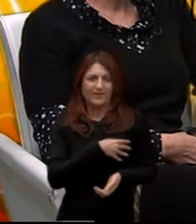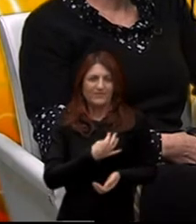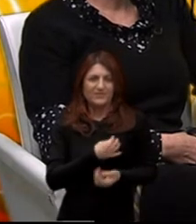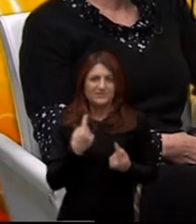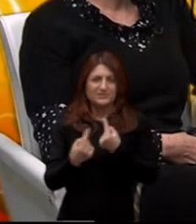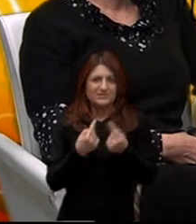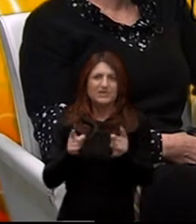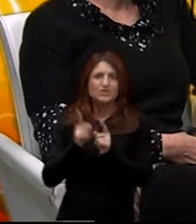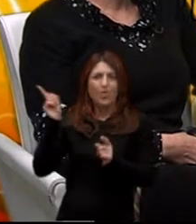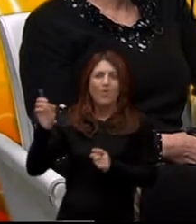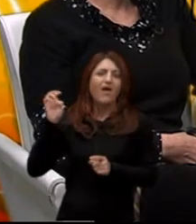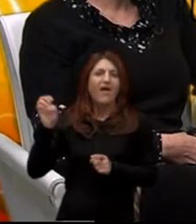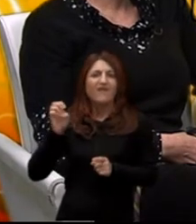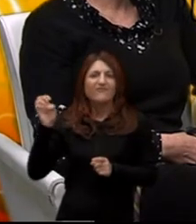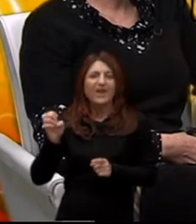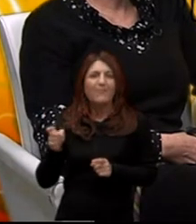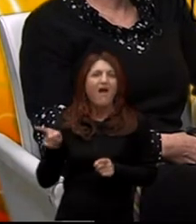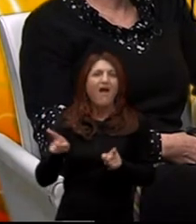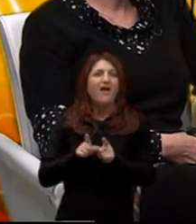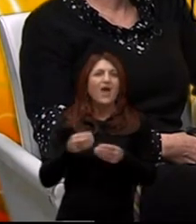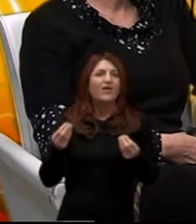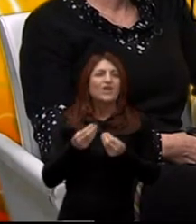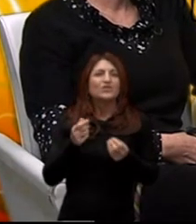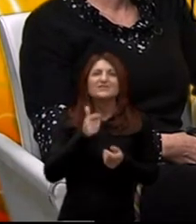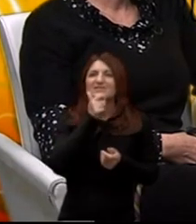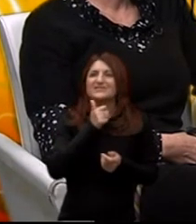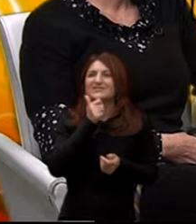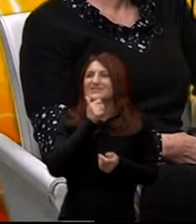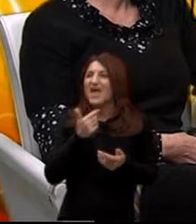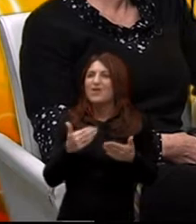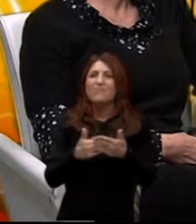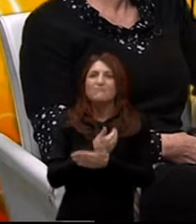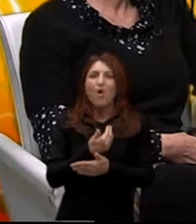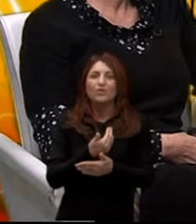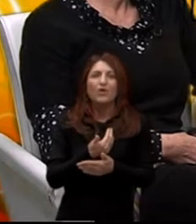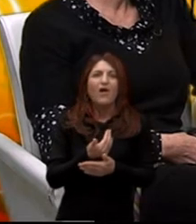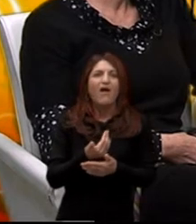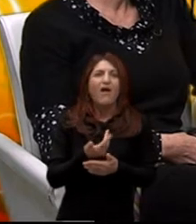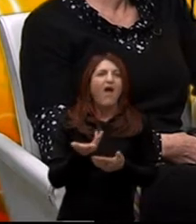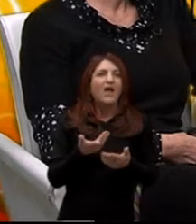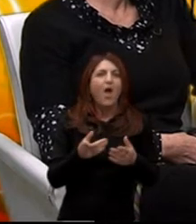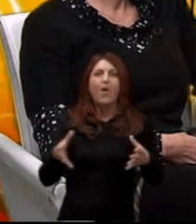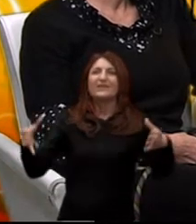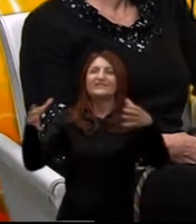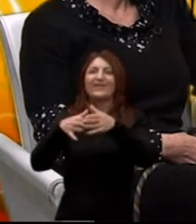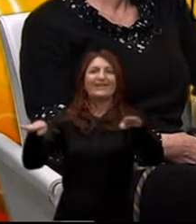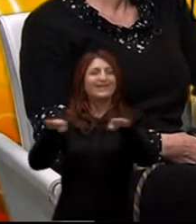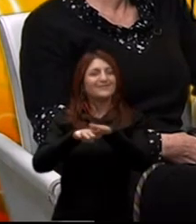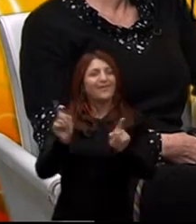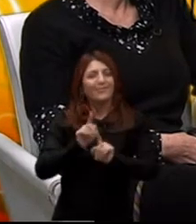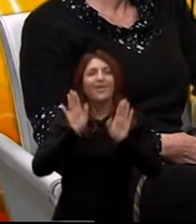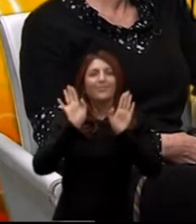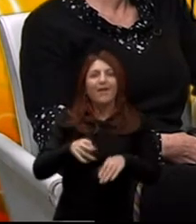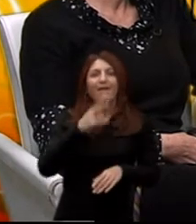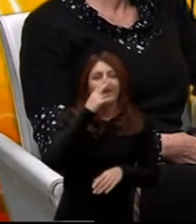postaje, neću reći ono out, ali je tako zapravo, jer se svi programi rade prema osobi, prema njezinim potrebama i